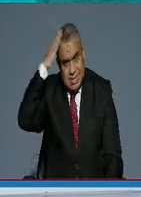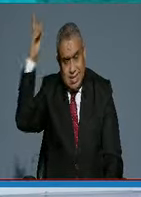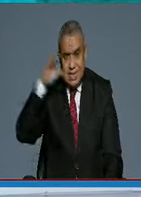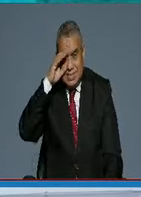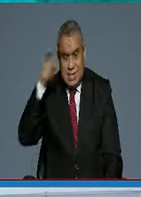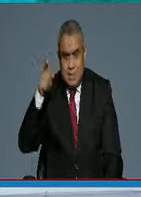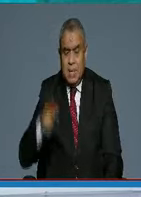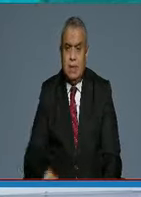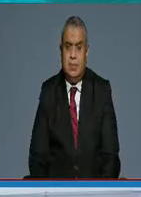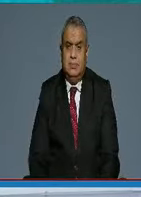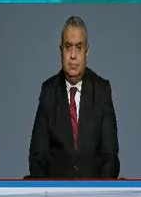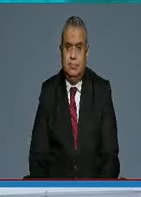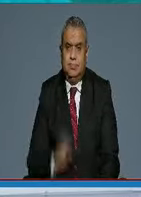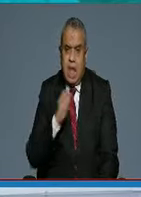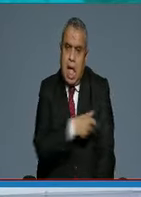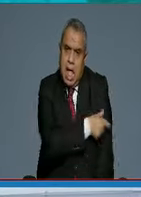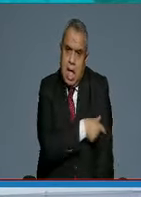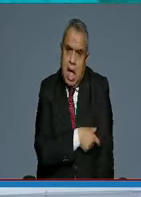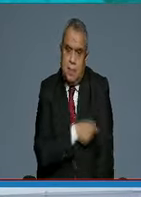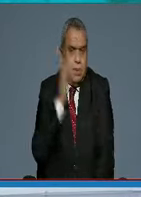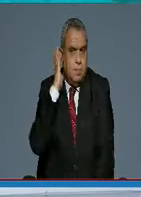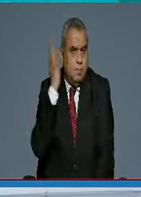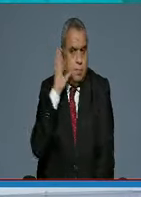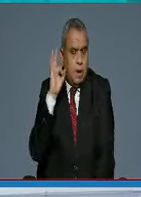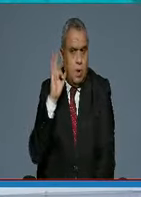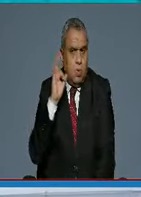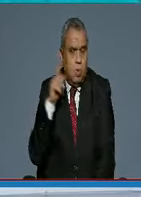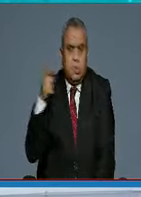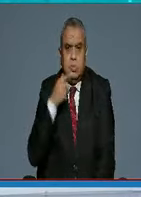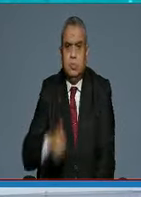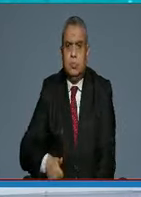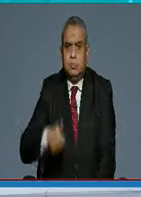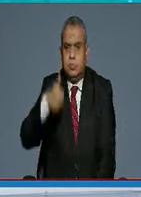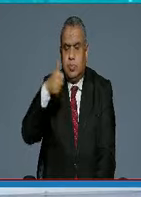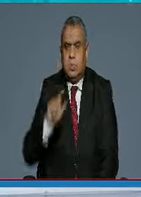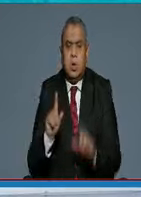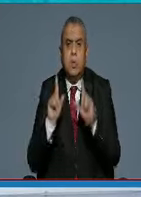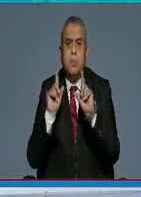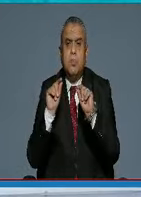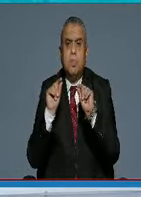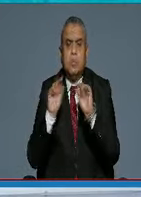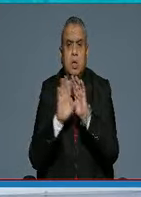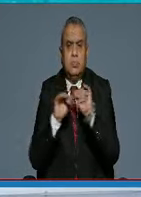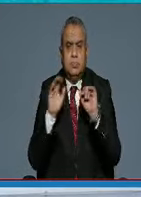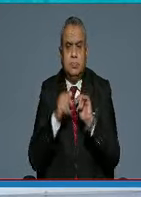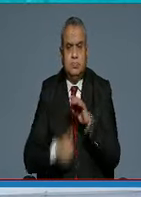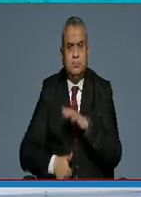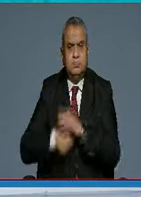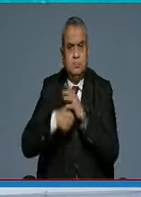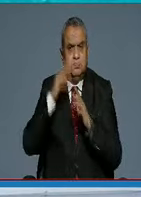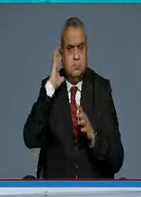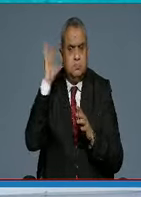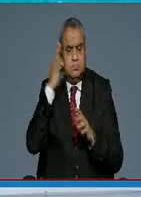يبقى كابتن حقيقي موهبه رائعه موهبه عظيمه موهبه